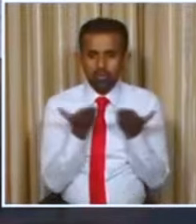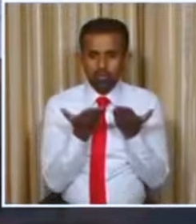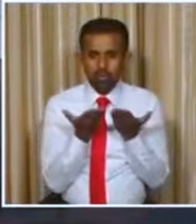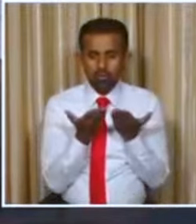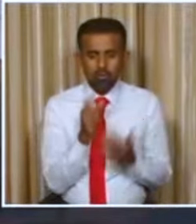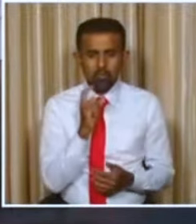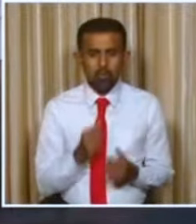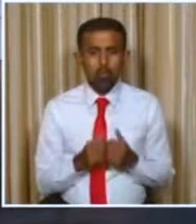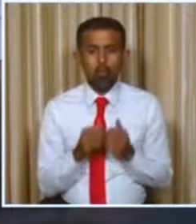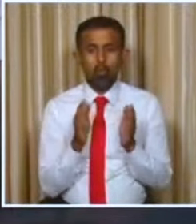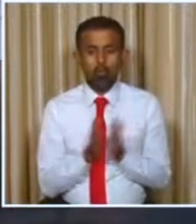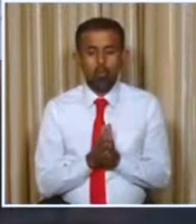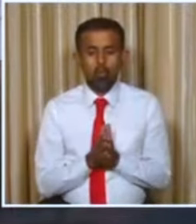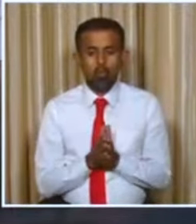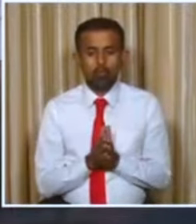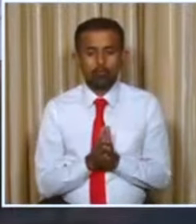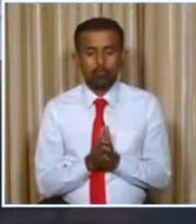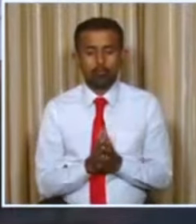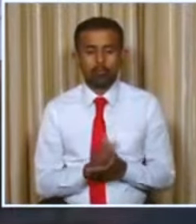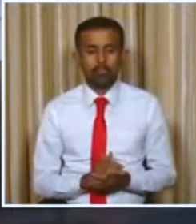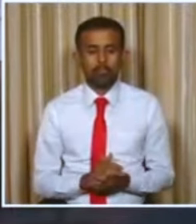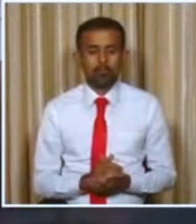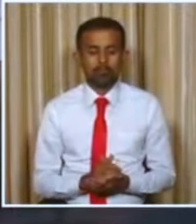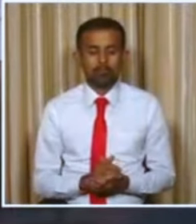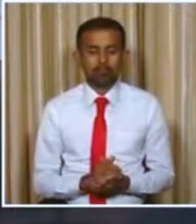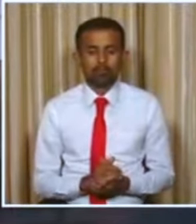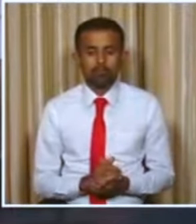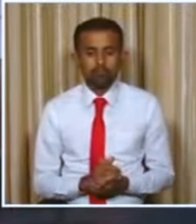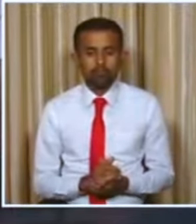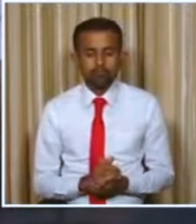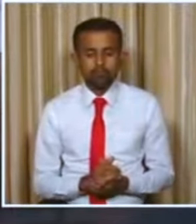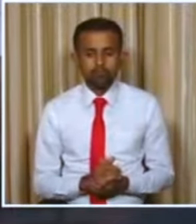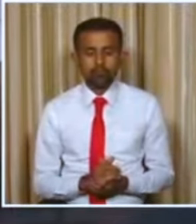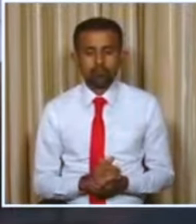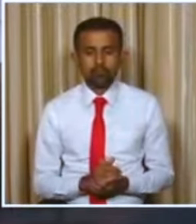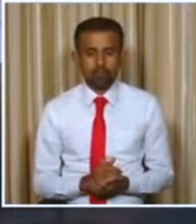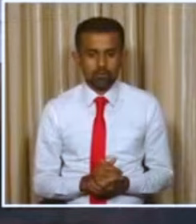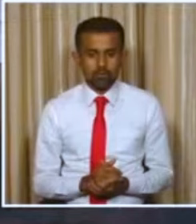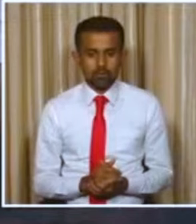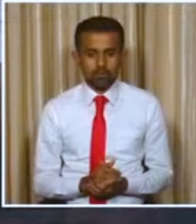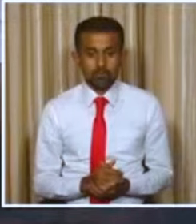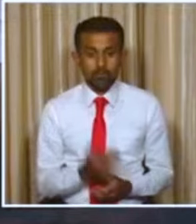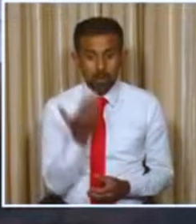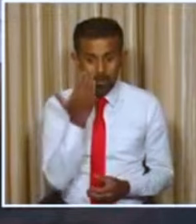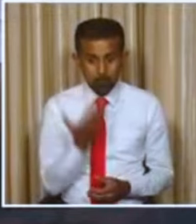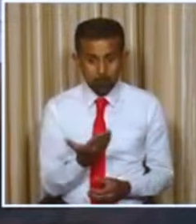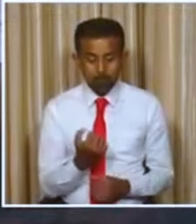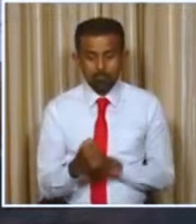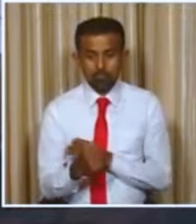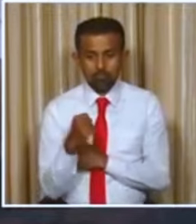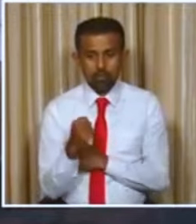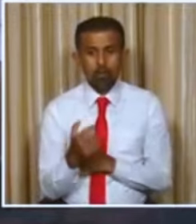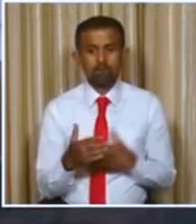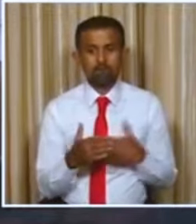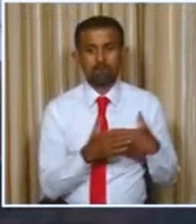கிட்டத்தட்ட 20 ஆண்டுகளுக்கு மேலாக வடக்கு கிழக்கிலே ஒரு நடைமுறை அரசை அவர் நிறுவியிருந்தார். அங்கே ஒரு